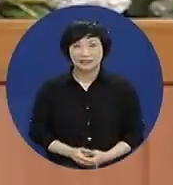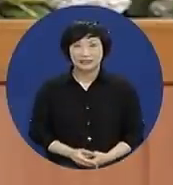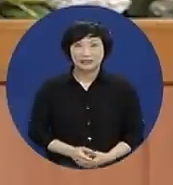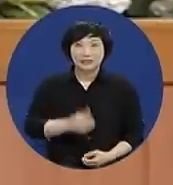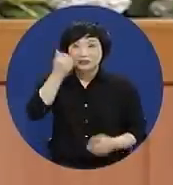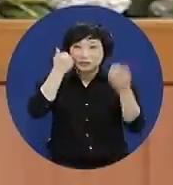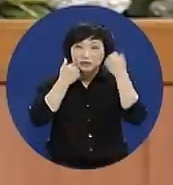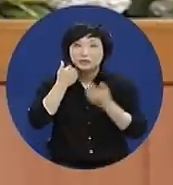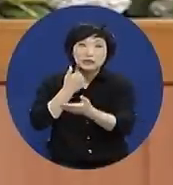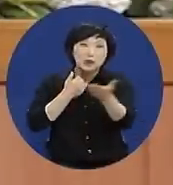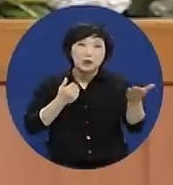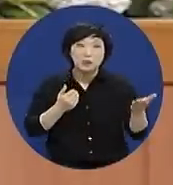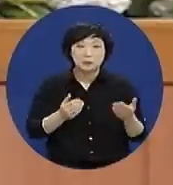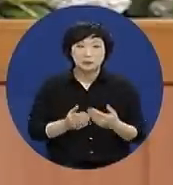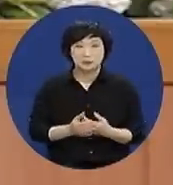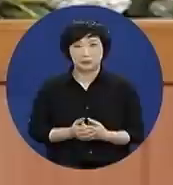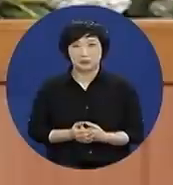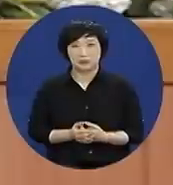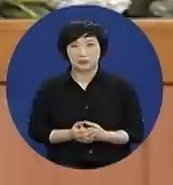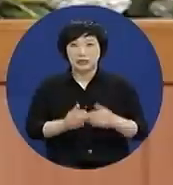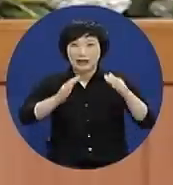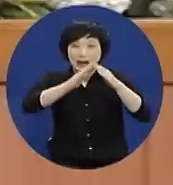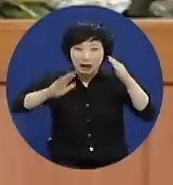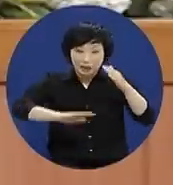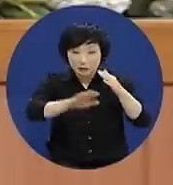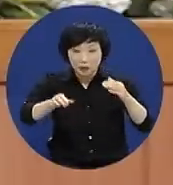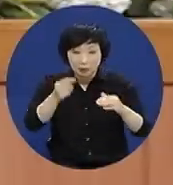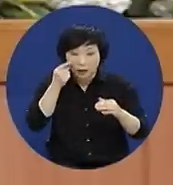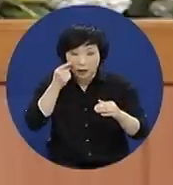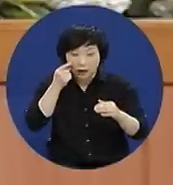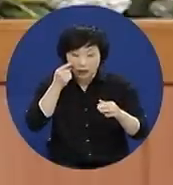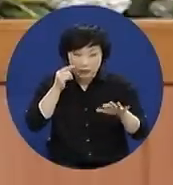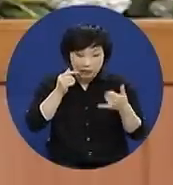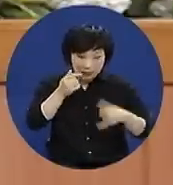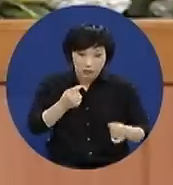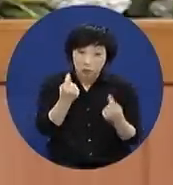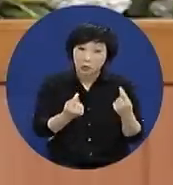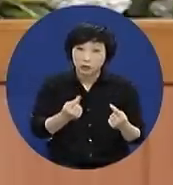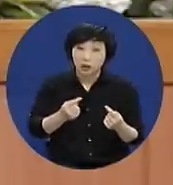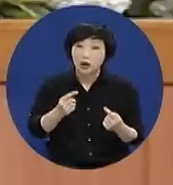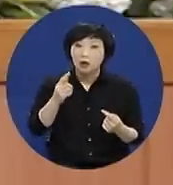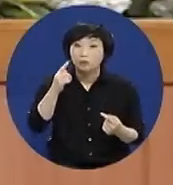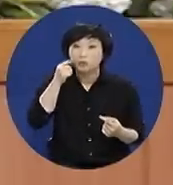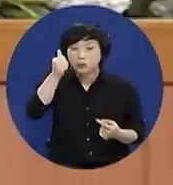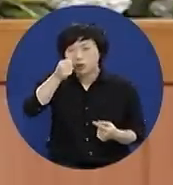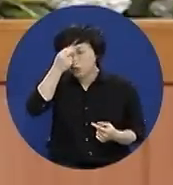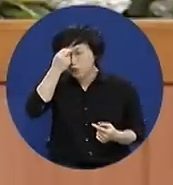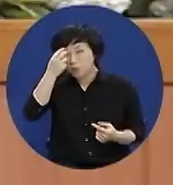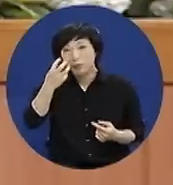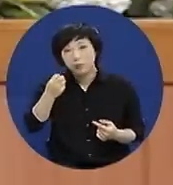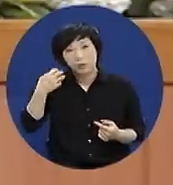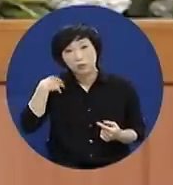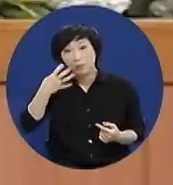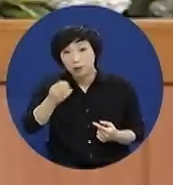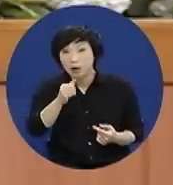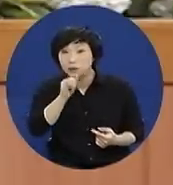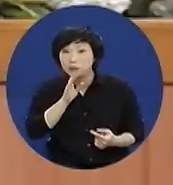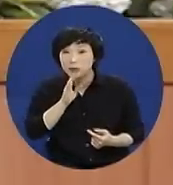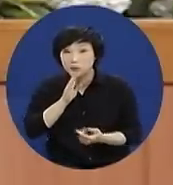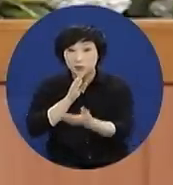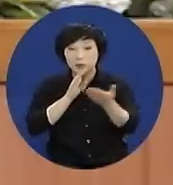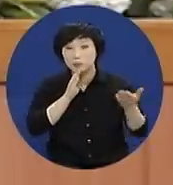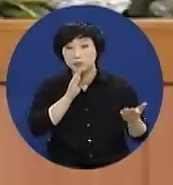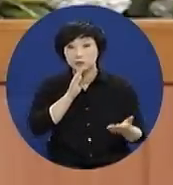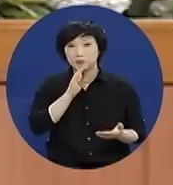か家でも子供よりも父親の方がもっと